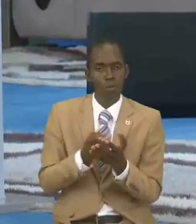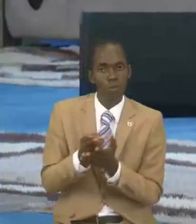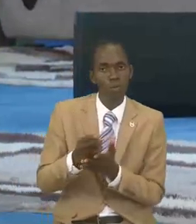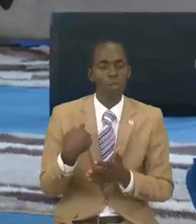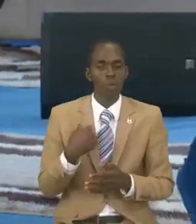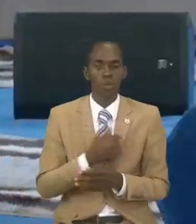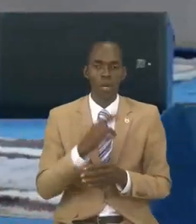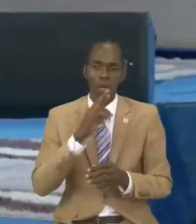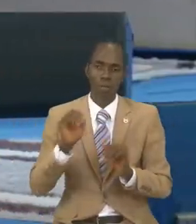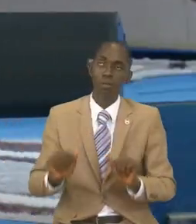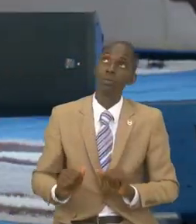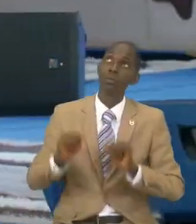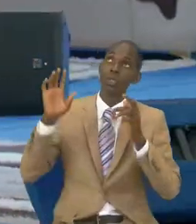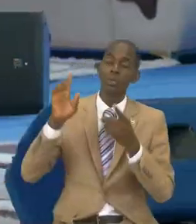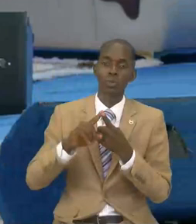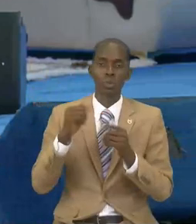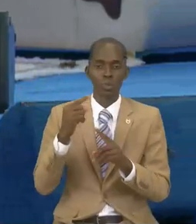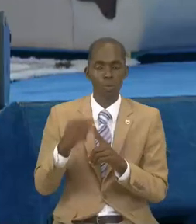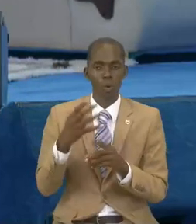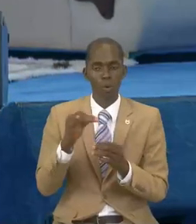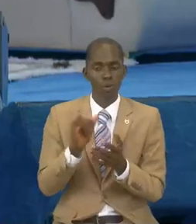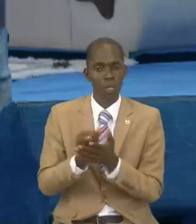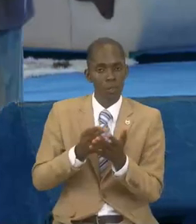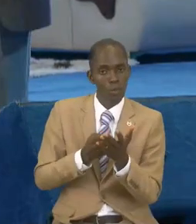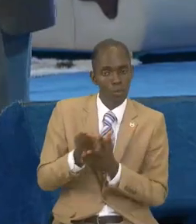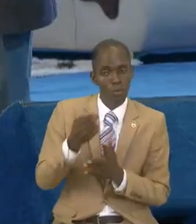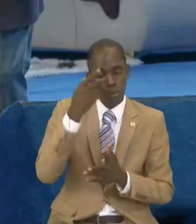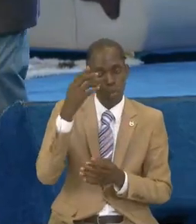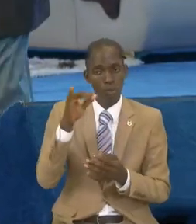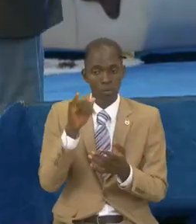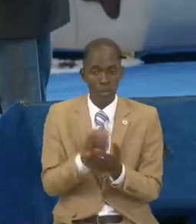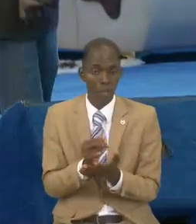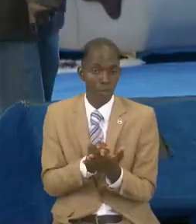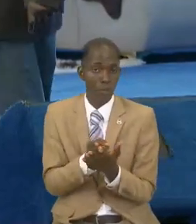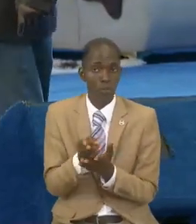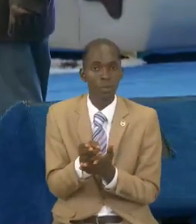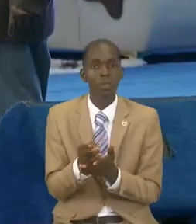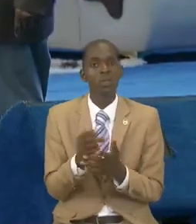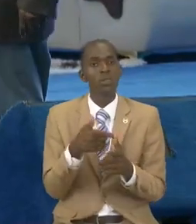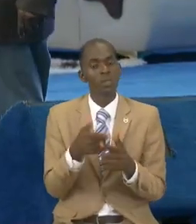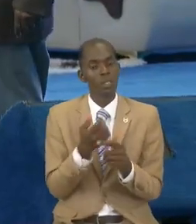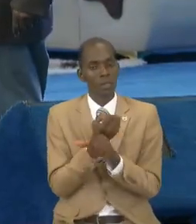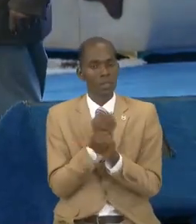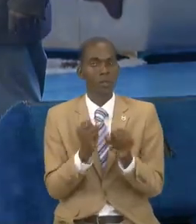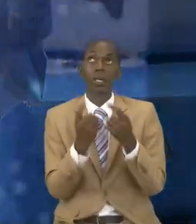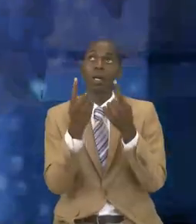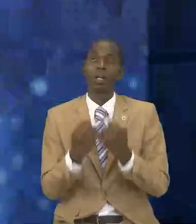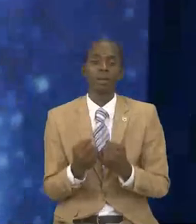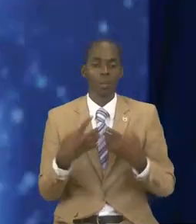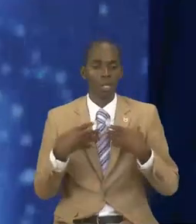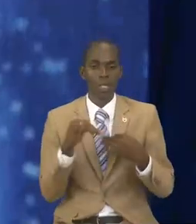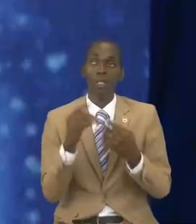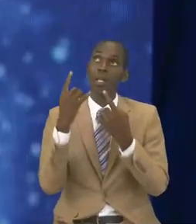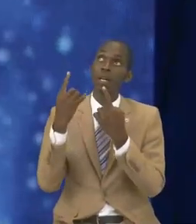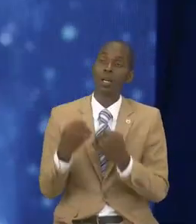sommes engagés au Seigneur, consacrés au Seigneur sur la base de cette vérité, que le salut vient, que la